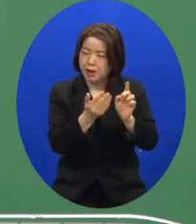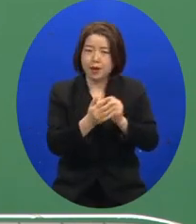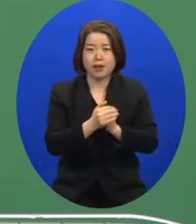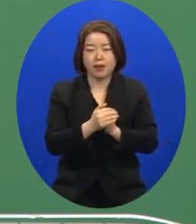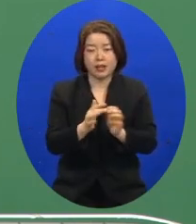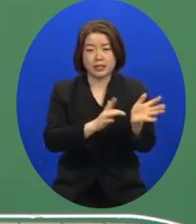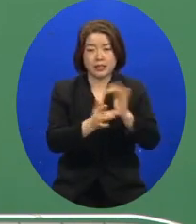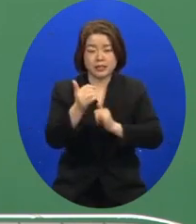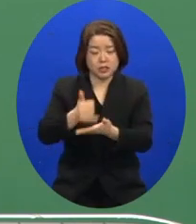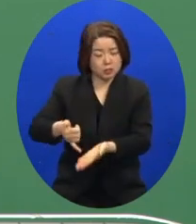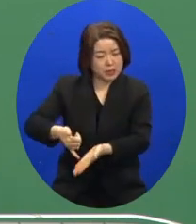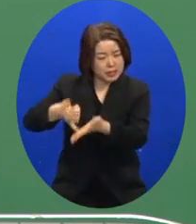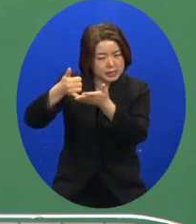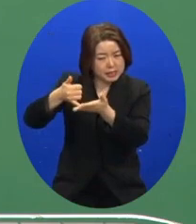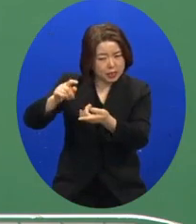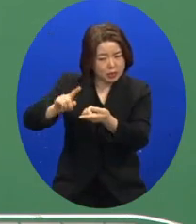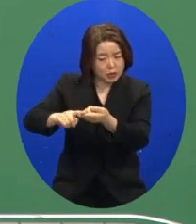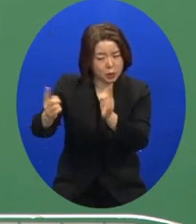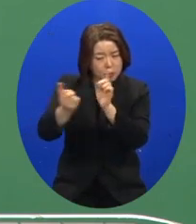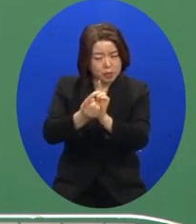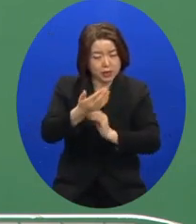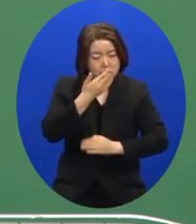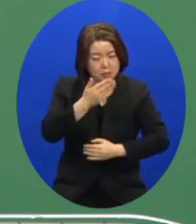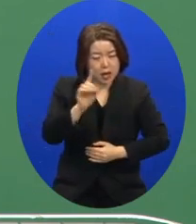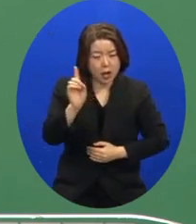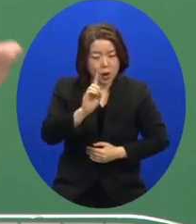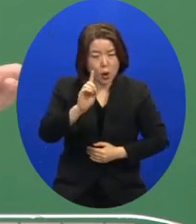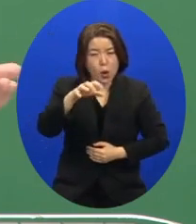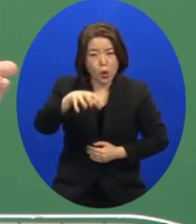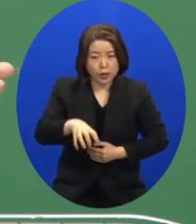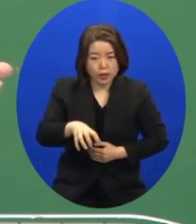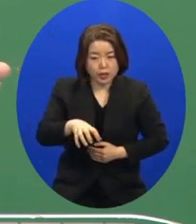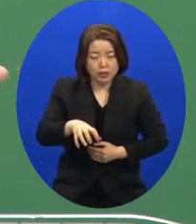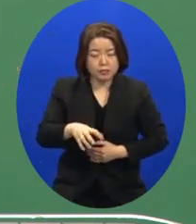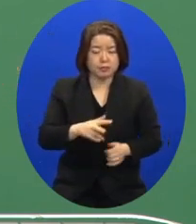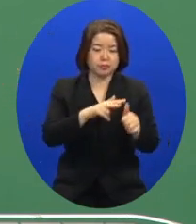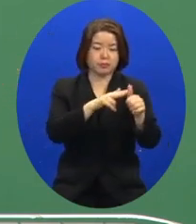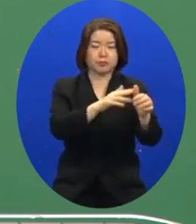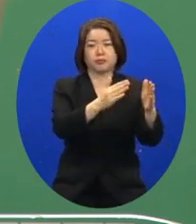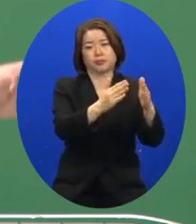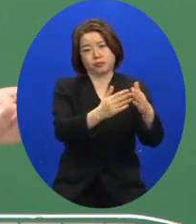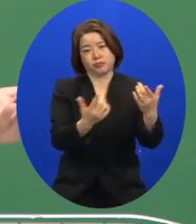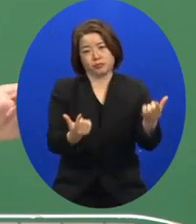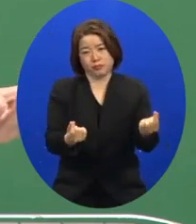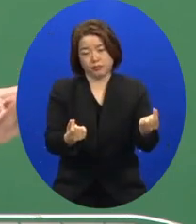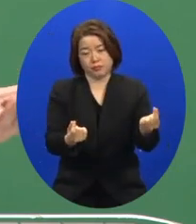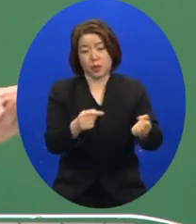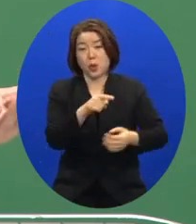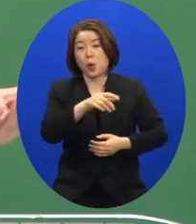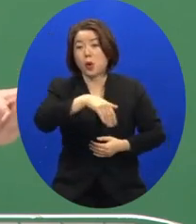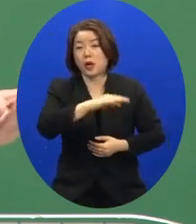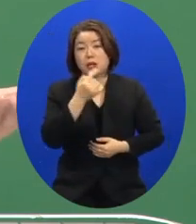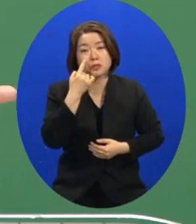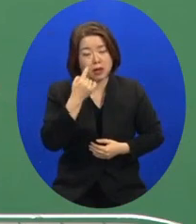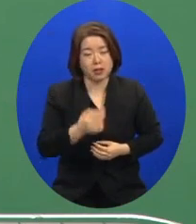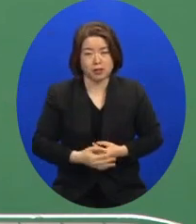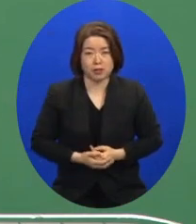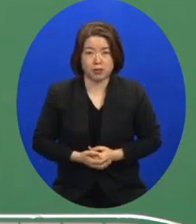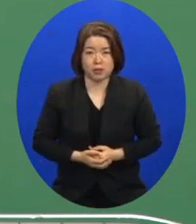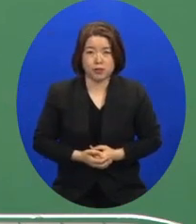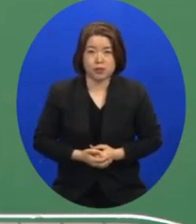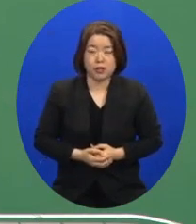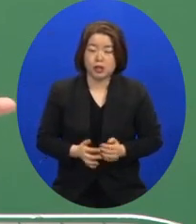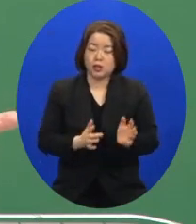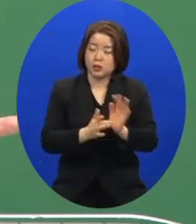예수님을 인격적으로 만날 수 있는 곳이 어딜까? 마구간입니다. 마구간에 가봐야 됩니다.